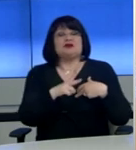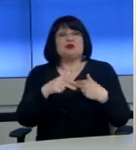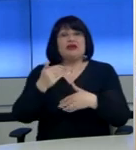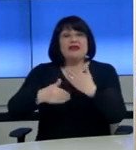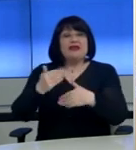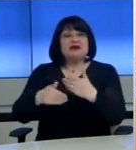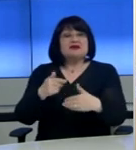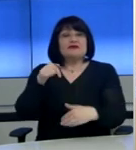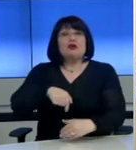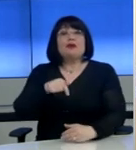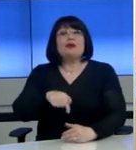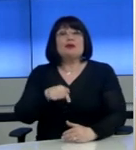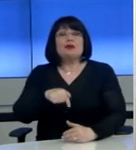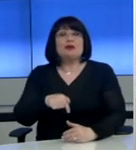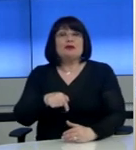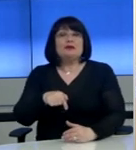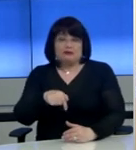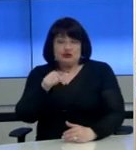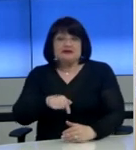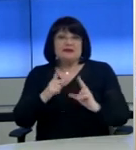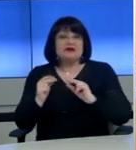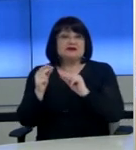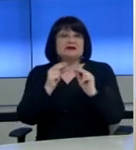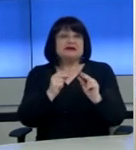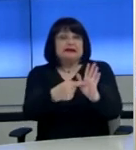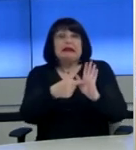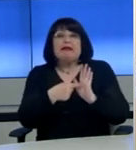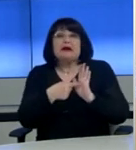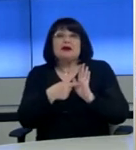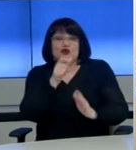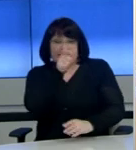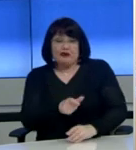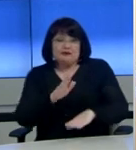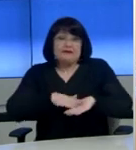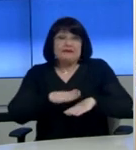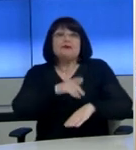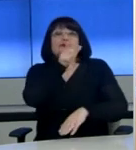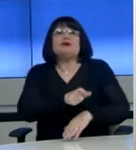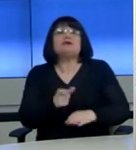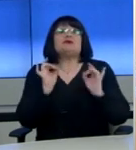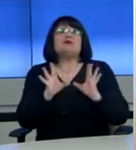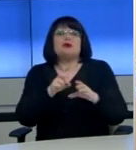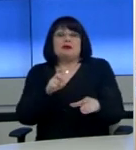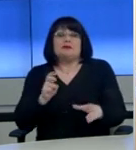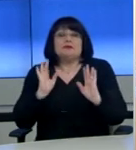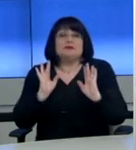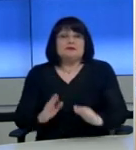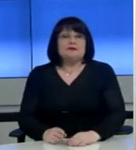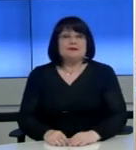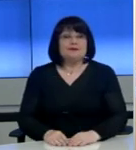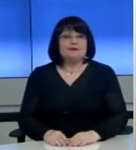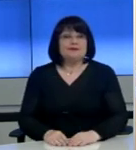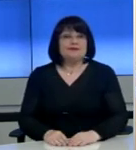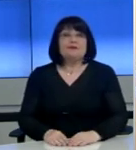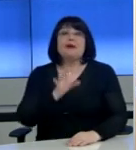αυτή, εξελίσσεται όλη αυτή η διαδικασία. Αυτό θέλει να μας πει? Ή μήπως θέλει να μας πει ότι αυτός που